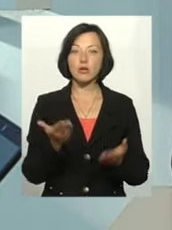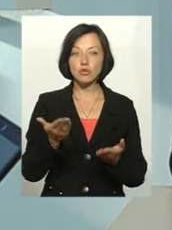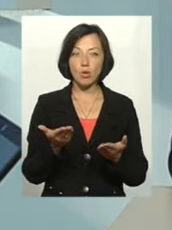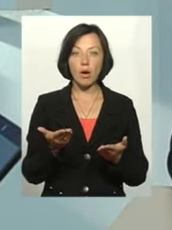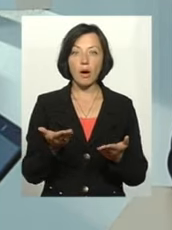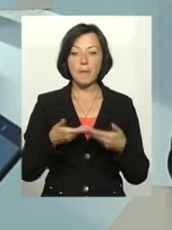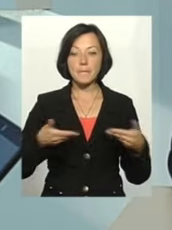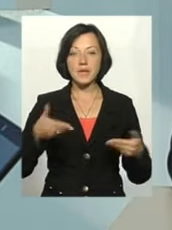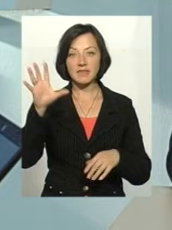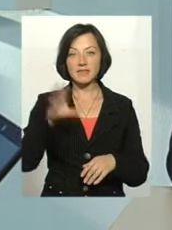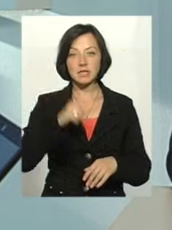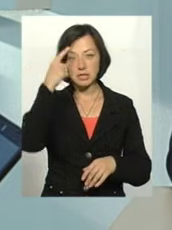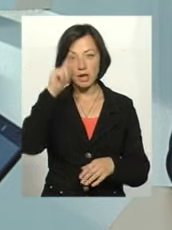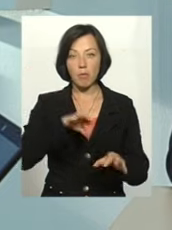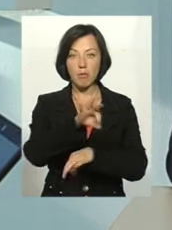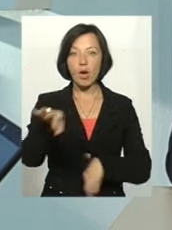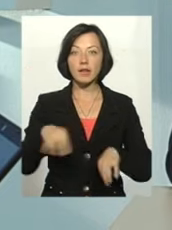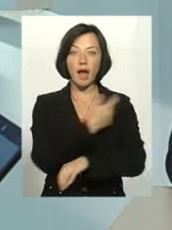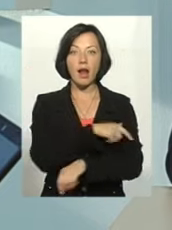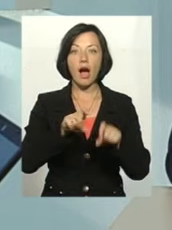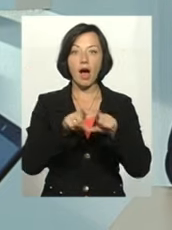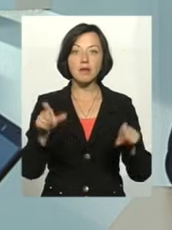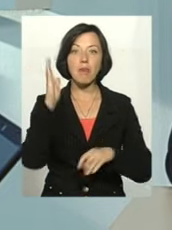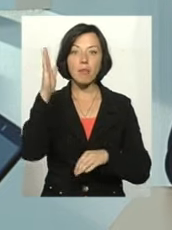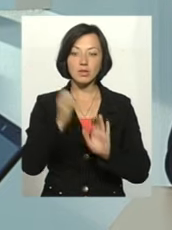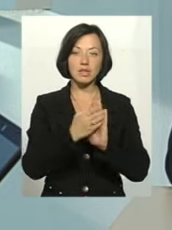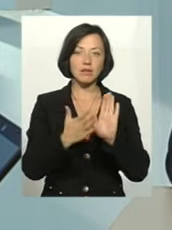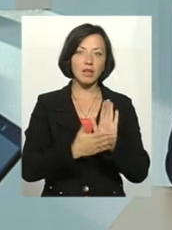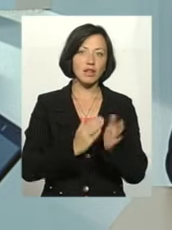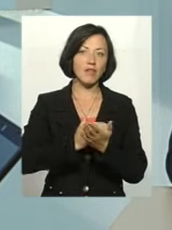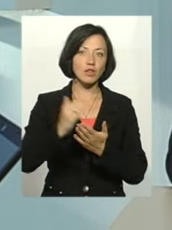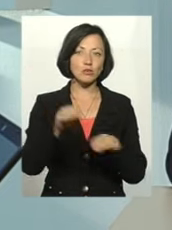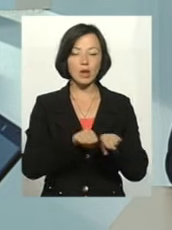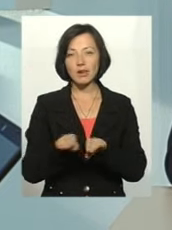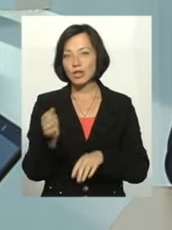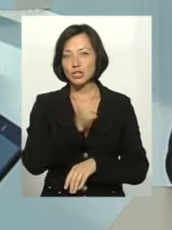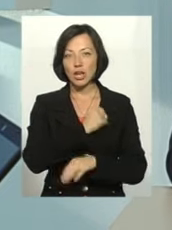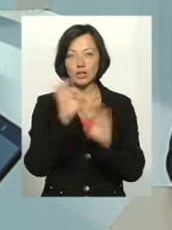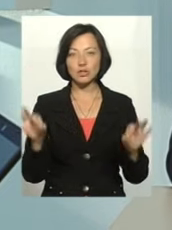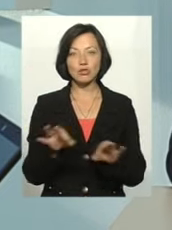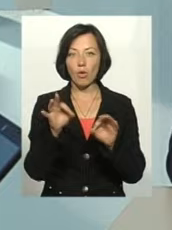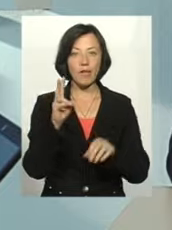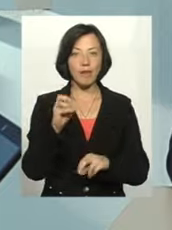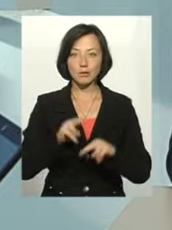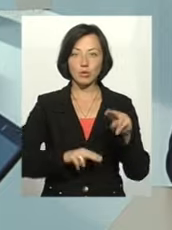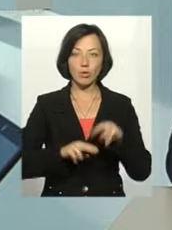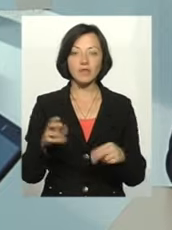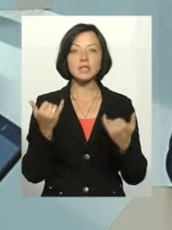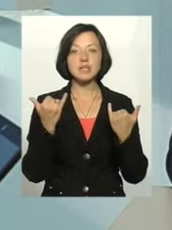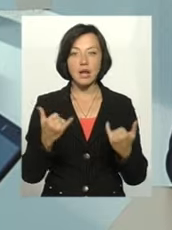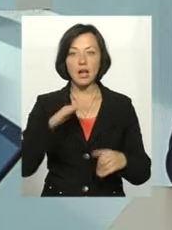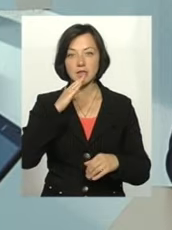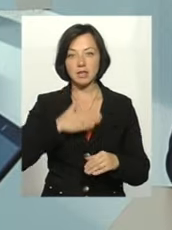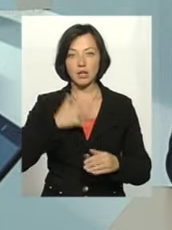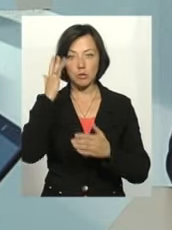ми знаємо всі проєкт «Лікарня майбутнього», який був задекларований на найвищому рівні, і, на жаль, нічого не збудовано. Зараз наша